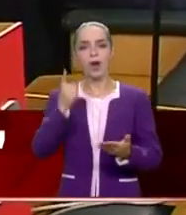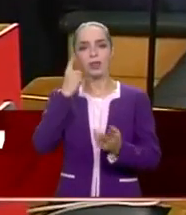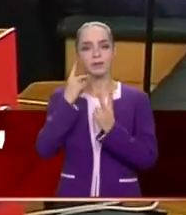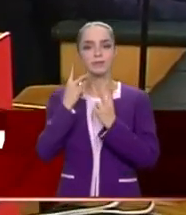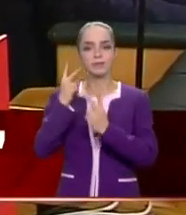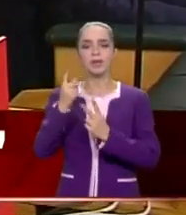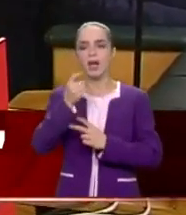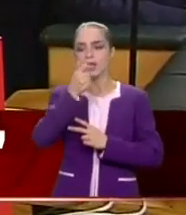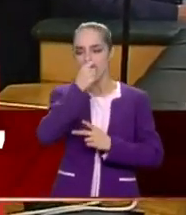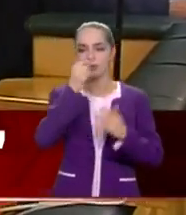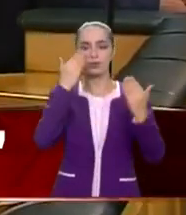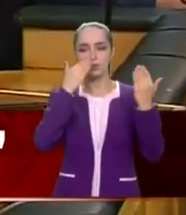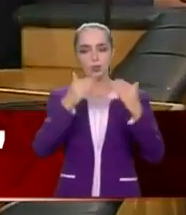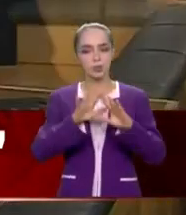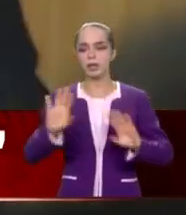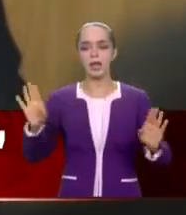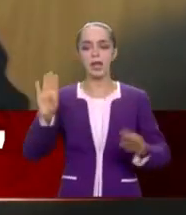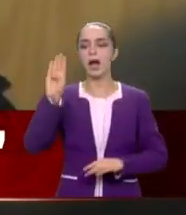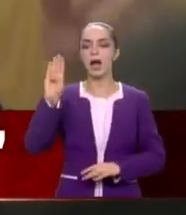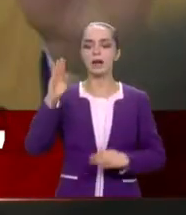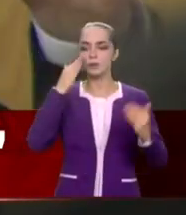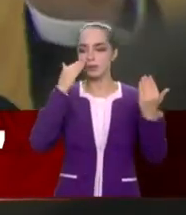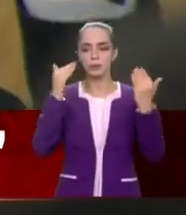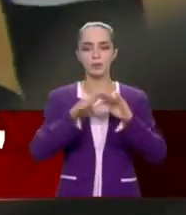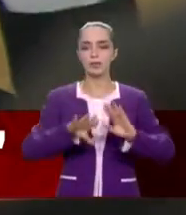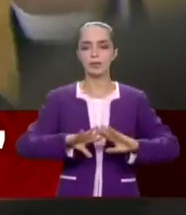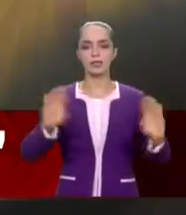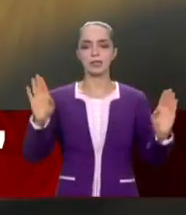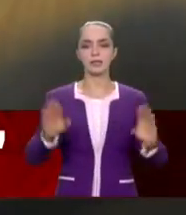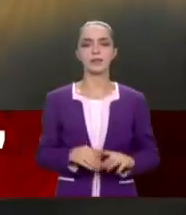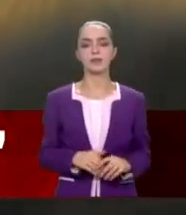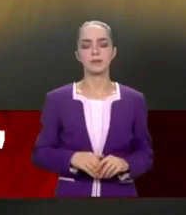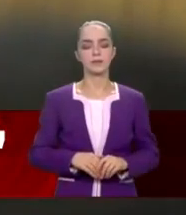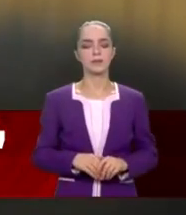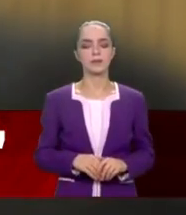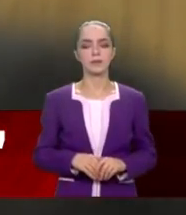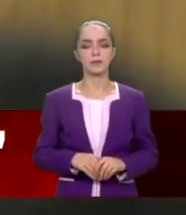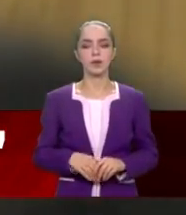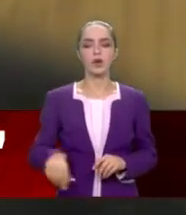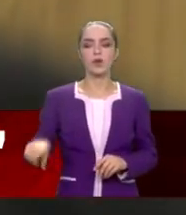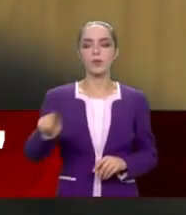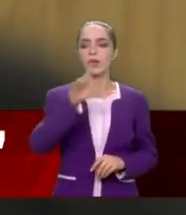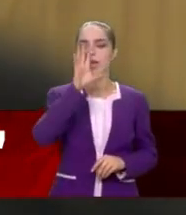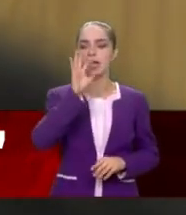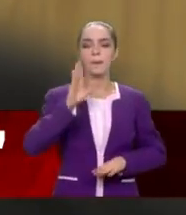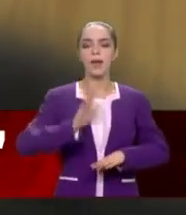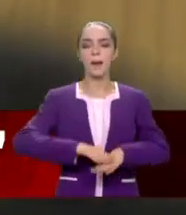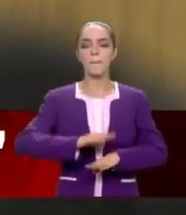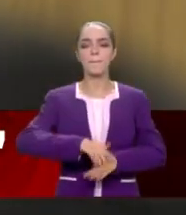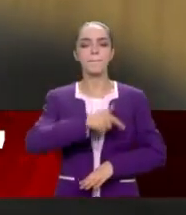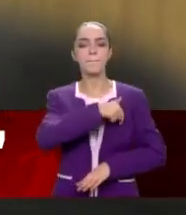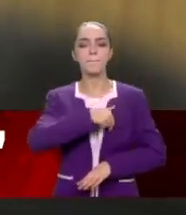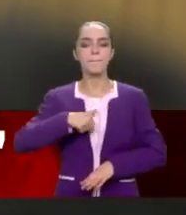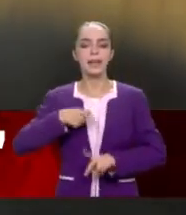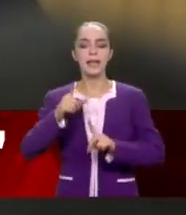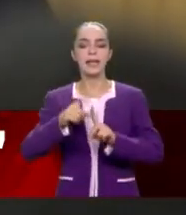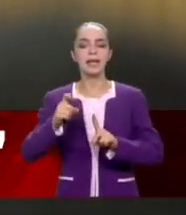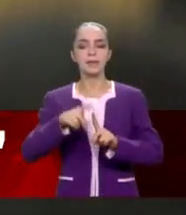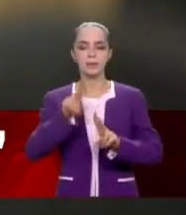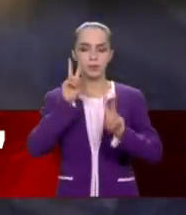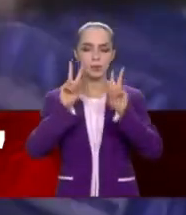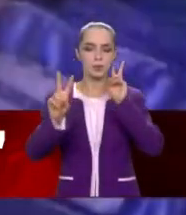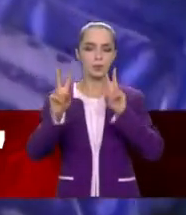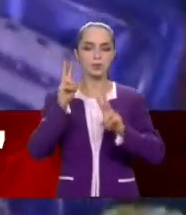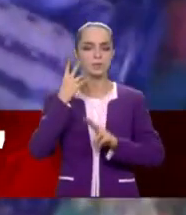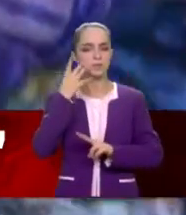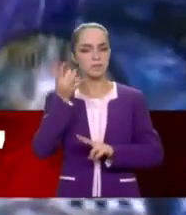tavır olmayacaktır dedi MHP lideri. Bu tespiti yapanların milli kimlikten ne anladıkları